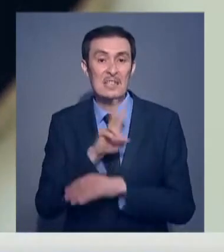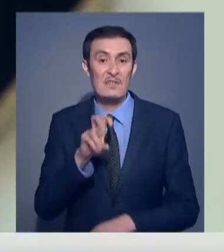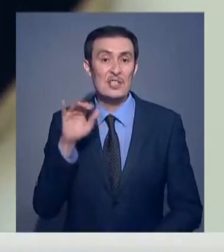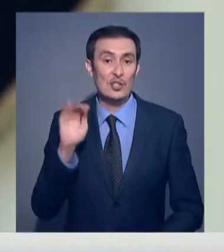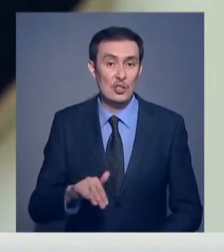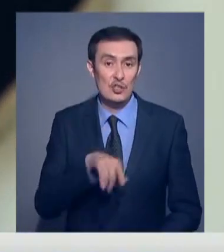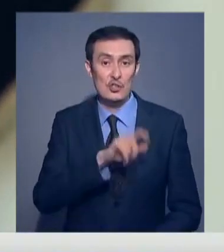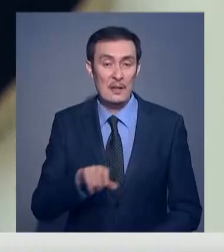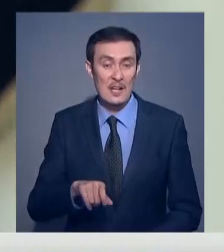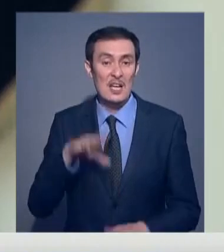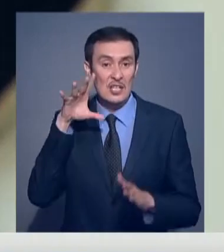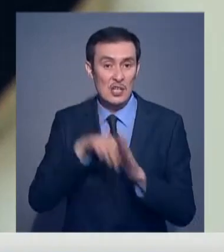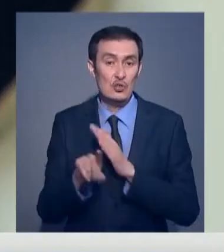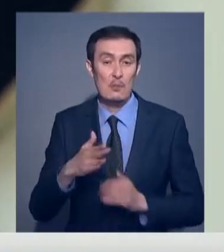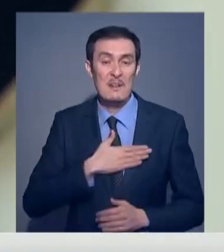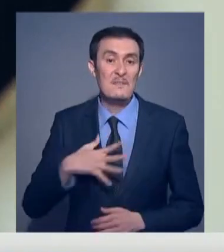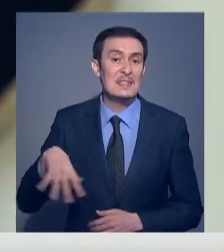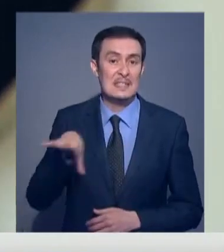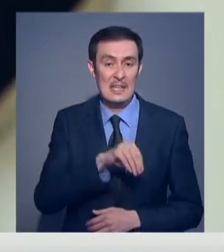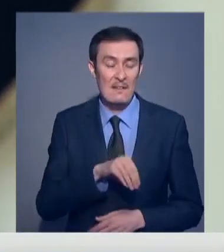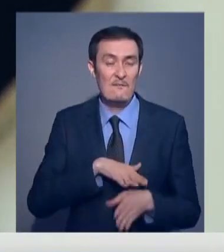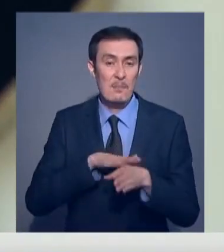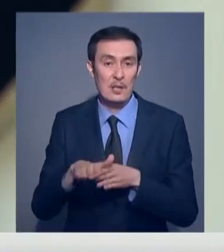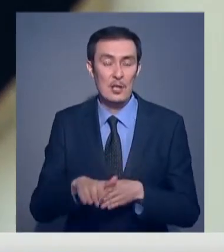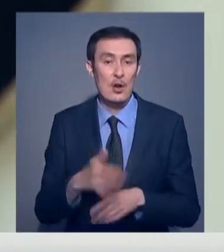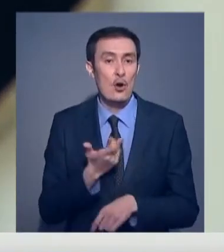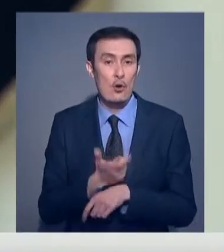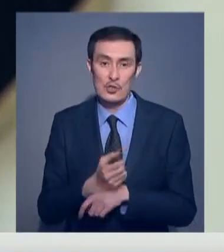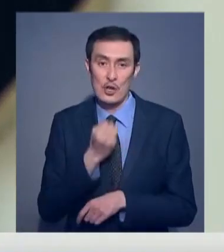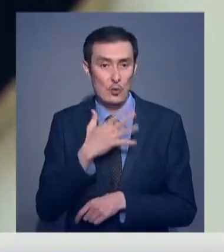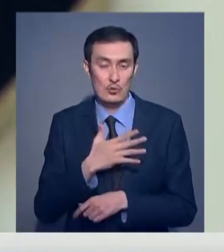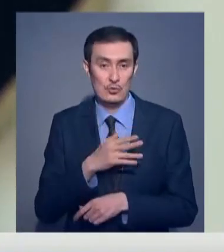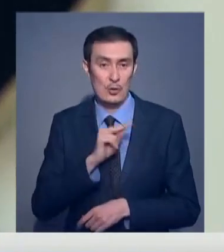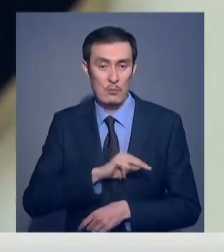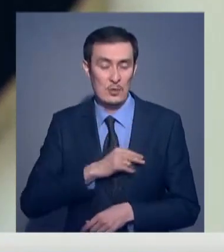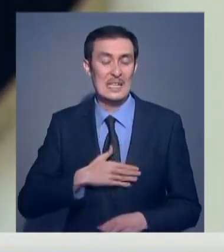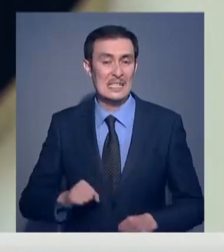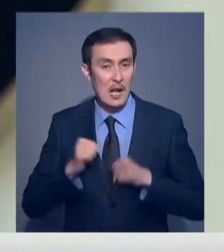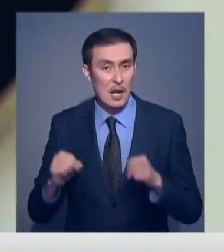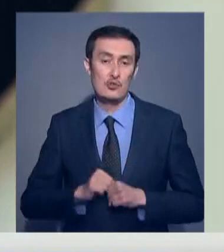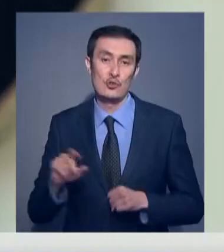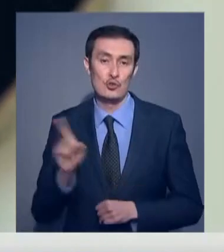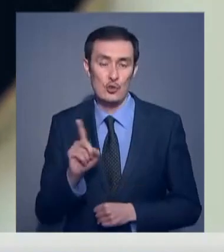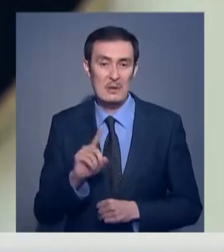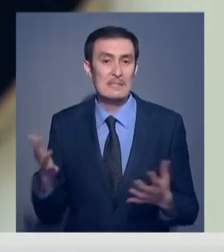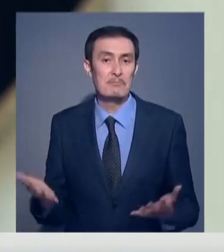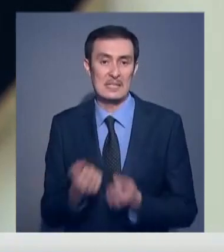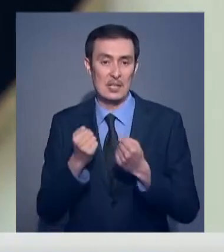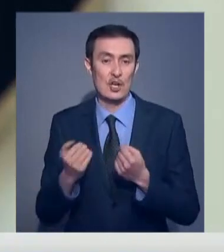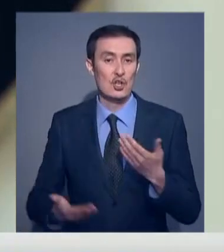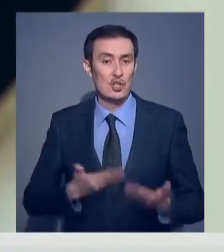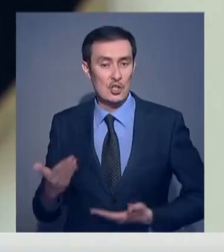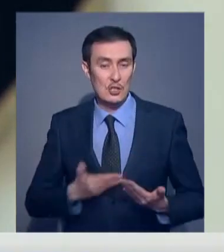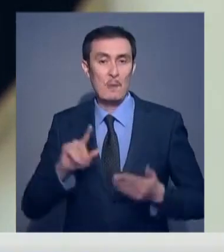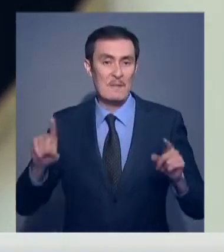человек будет означать, что мы все вместе проделали очень хорошую работу. Я сделаю все возможное, чтобы спасти жизни и